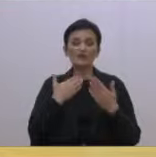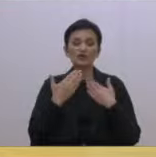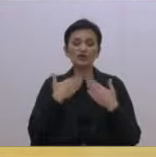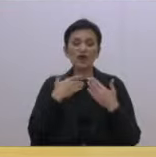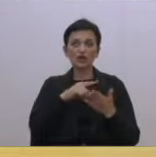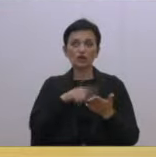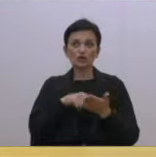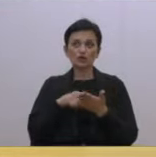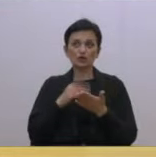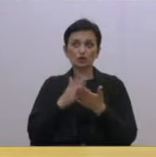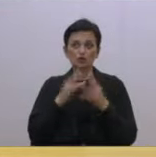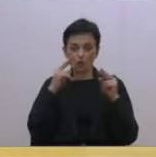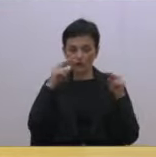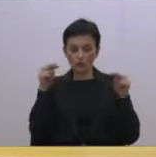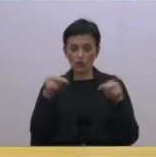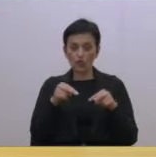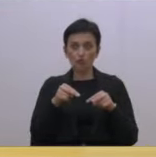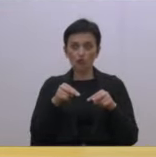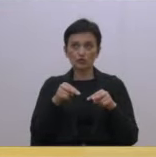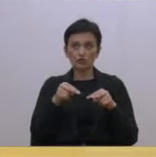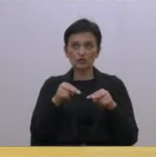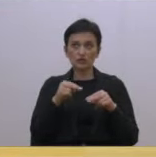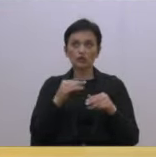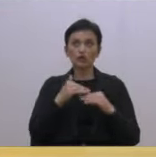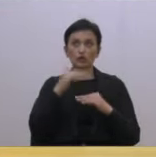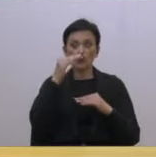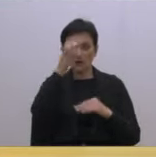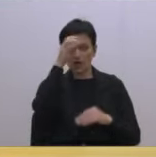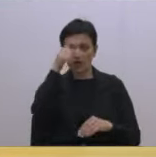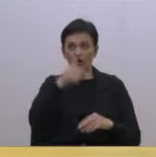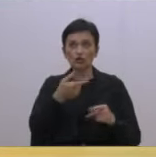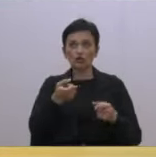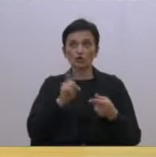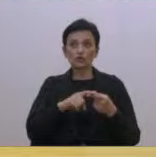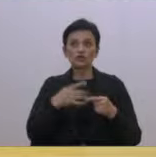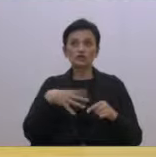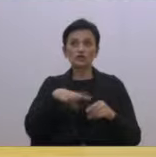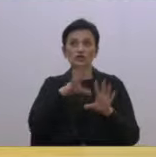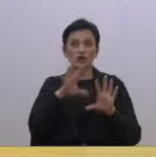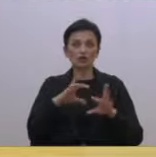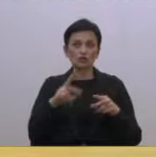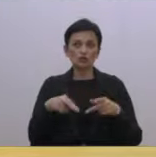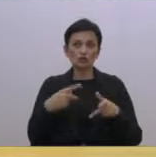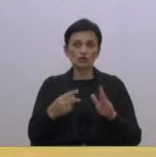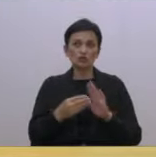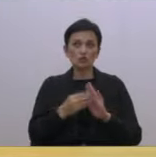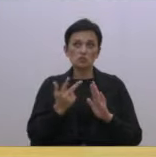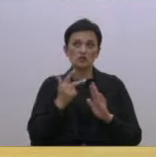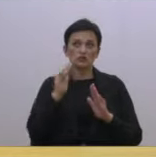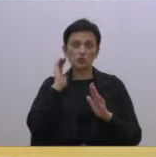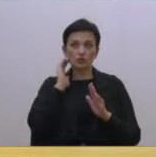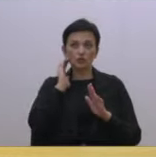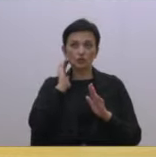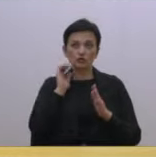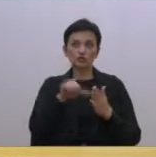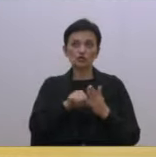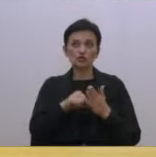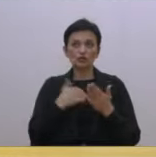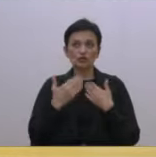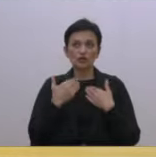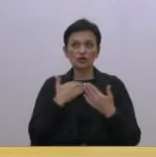გთხოვთ კონცენტრაციას. შემდეგი უმაღლესი განათლების შესახებ საქართველოს კანონში ცვლილების შეტანის თაობაზე მესამე მოსმენით. გთხოვთ